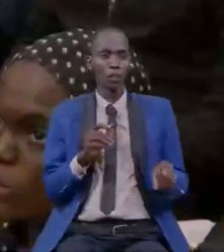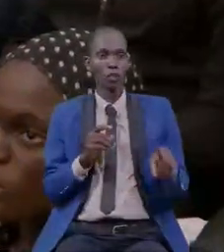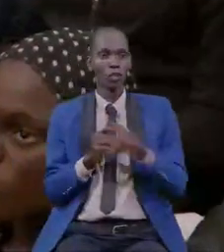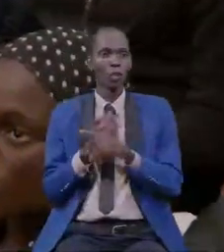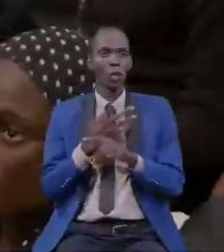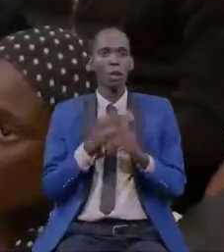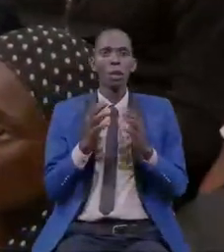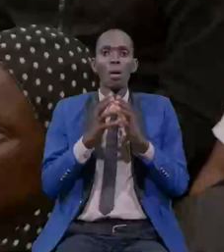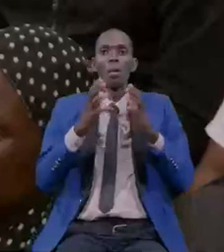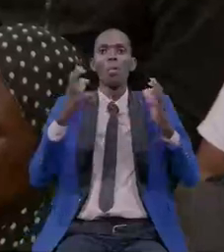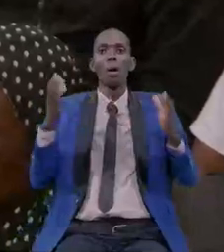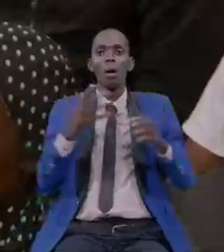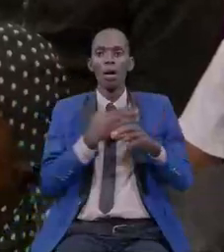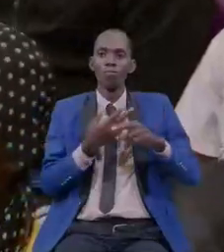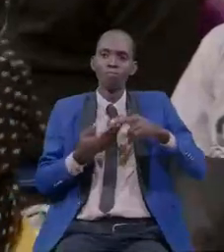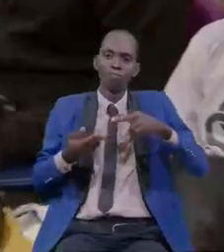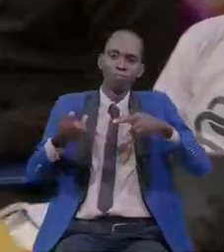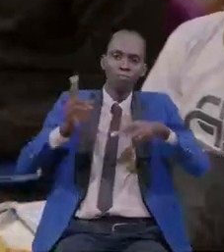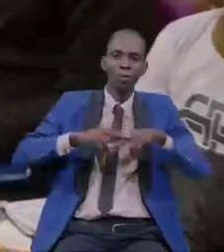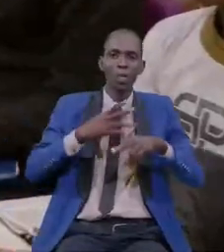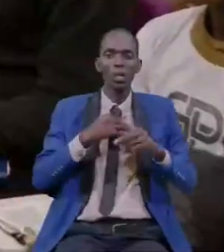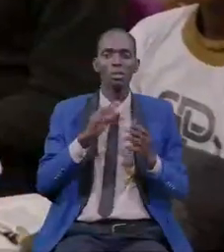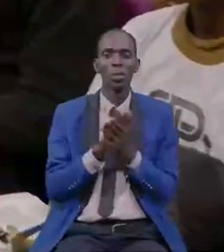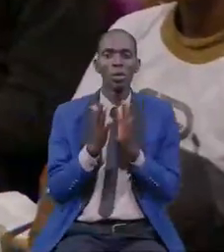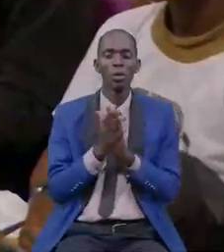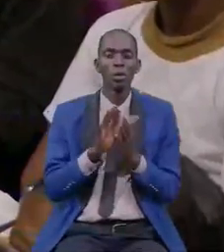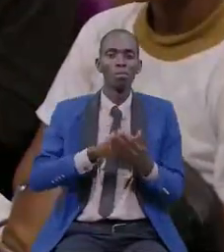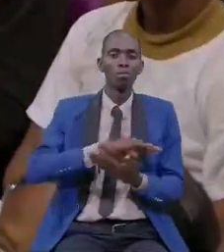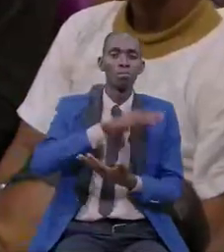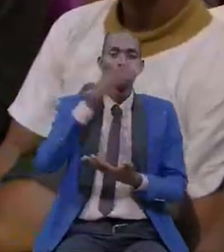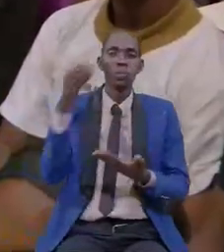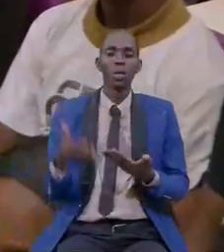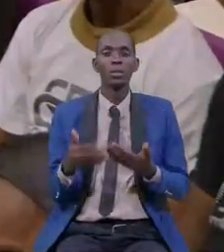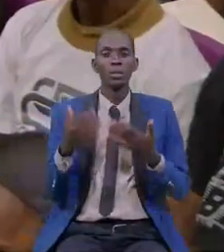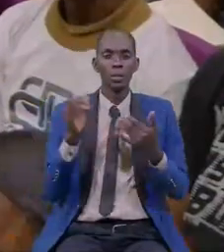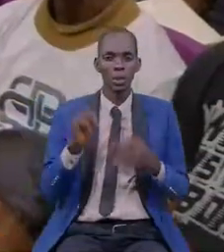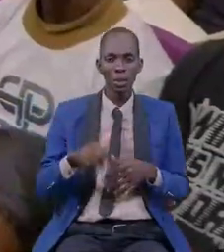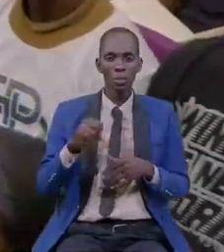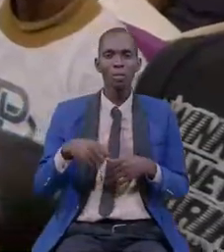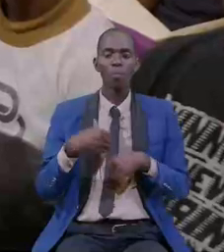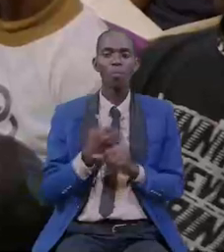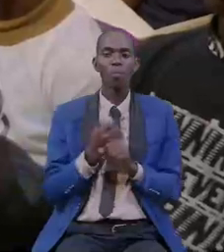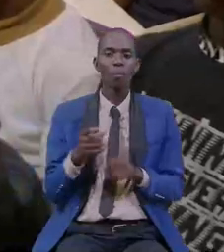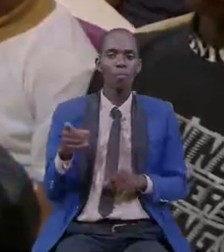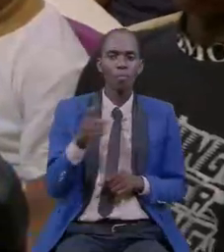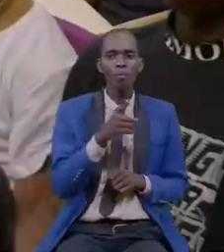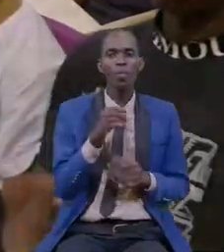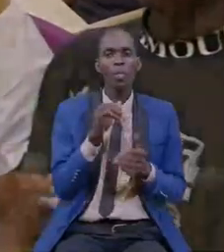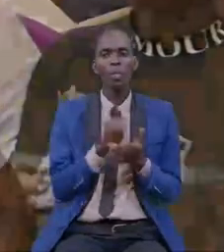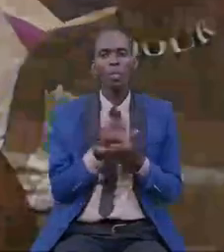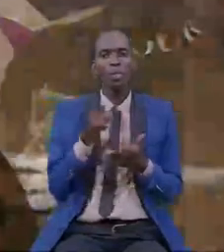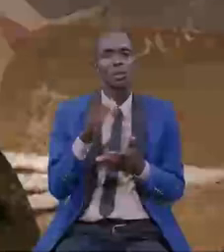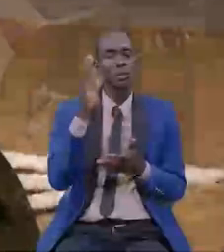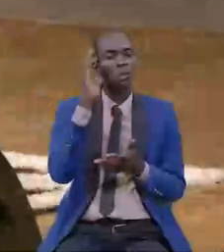et s'augmente alors elles ne vous laisseront point toisif ni